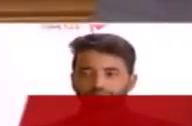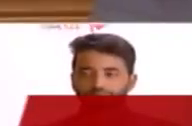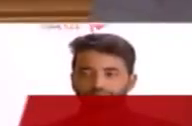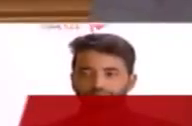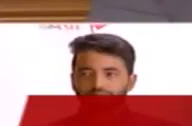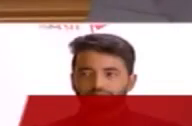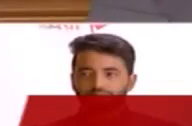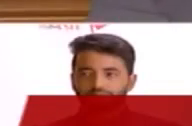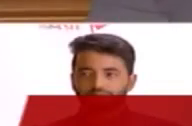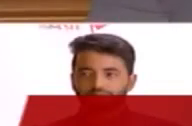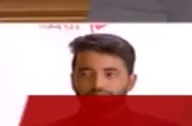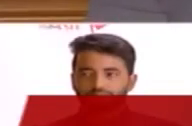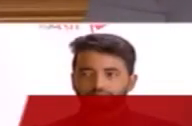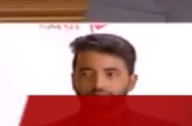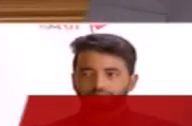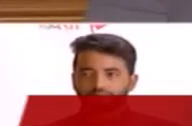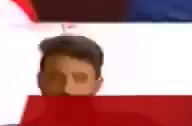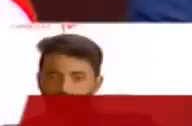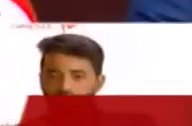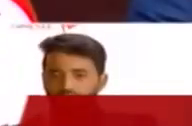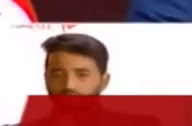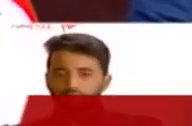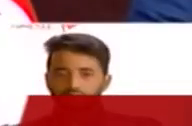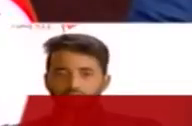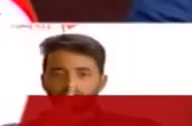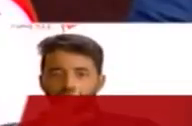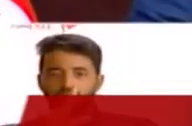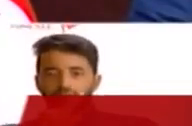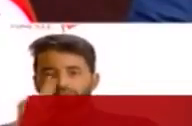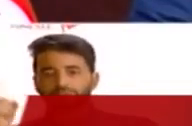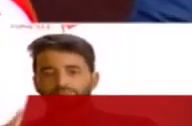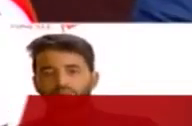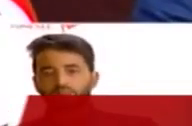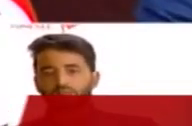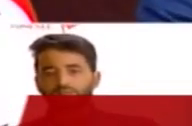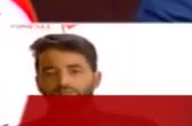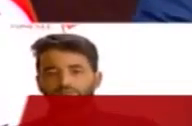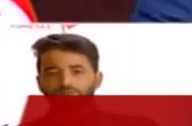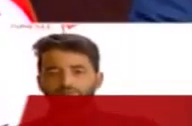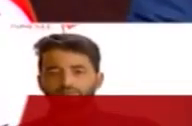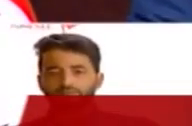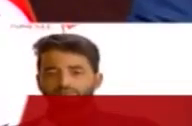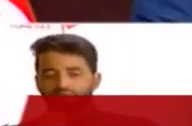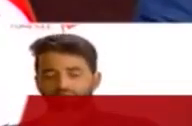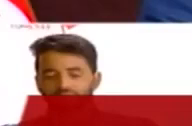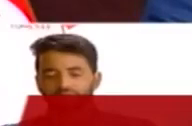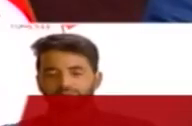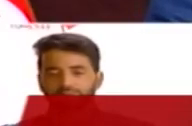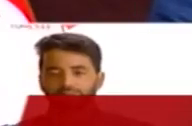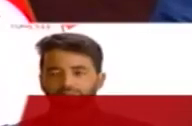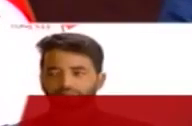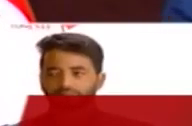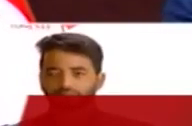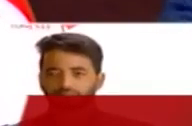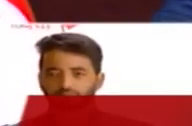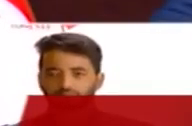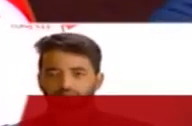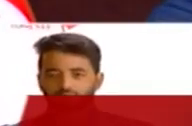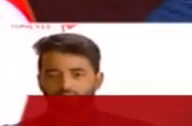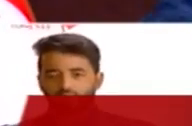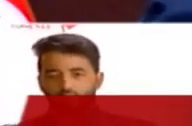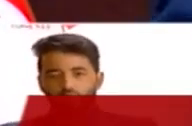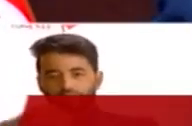المرزوقي عمر منصور حملها ابو عبير موسى الصعيد حتى محمد الهاشمي الحامدي عبد